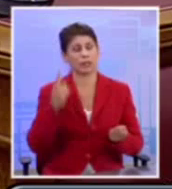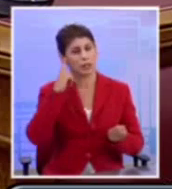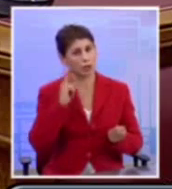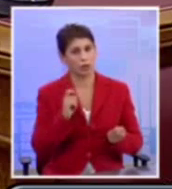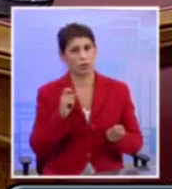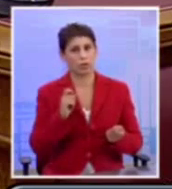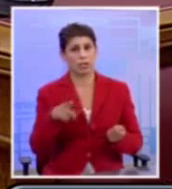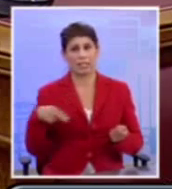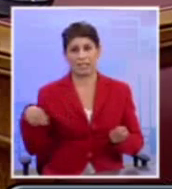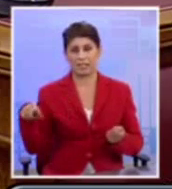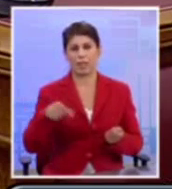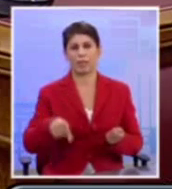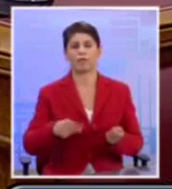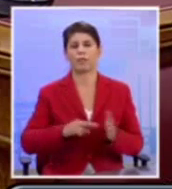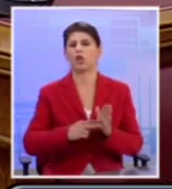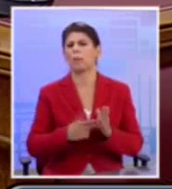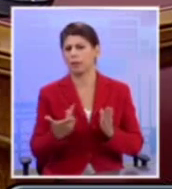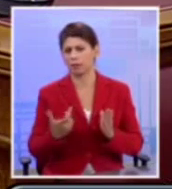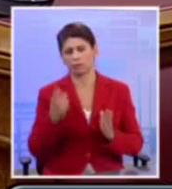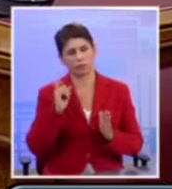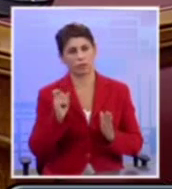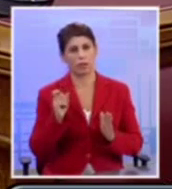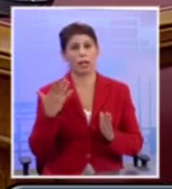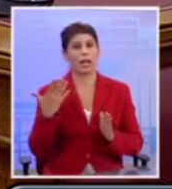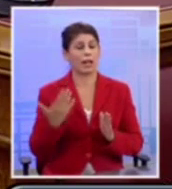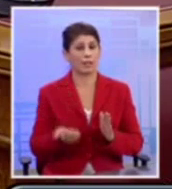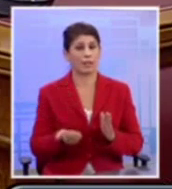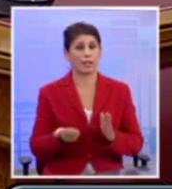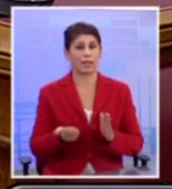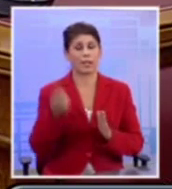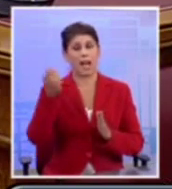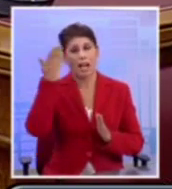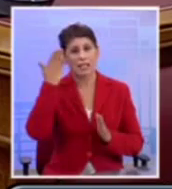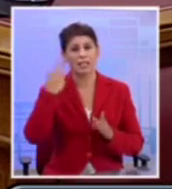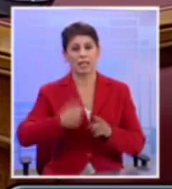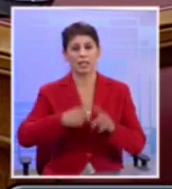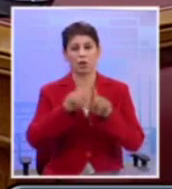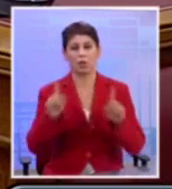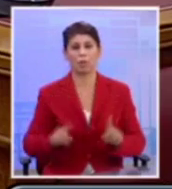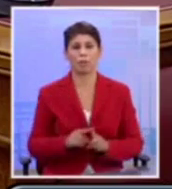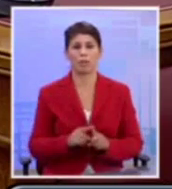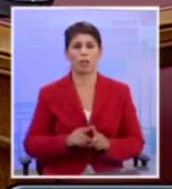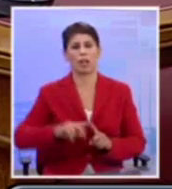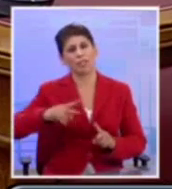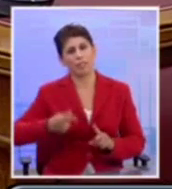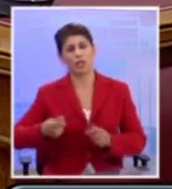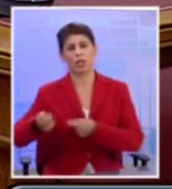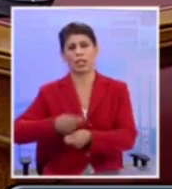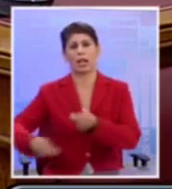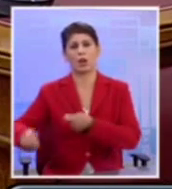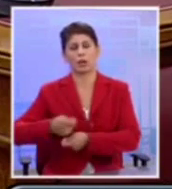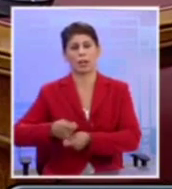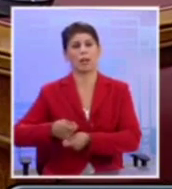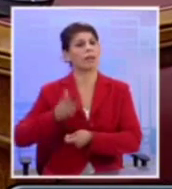ξέρουν οι συνάδελφοι εδώ, οι οικονομολόγοι, ήταν ότι θα πέφτανε οι αξίες των ελληνικών ομολόγων στη δευτερογενή αγορά. Και